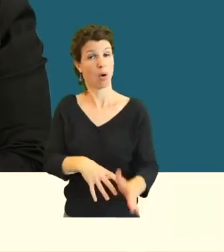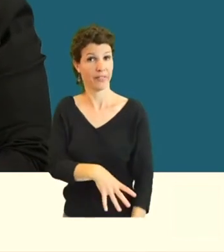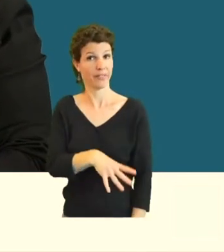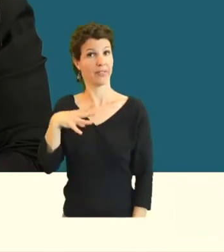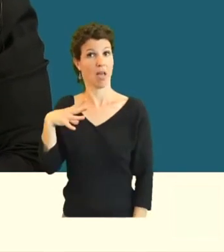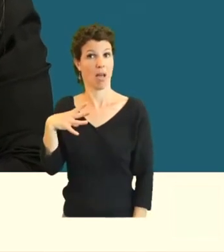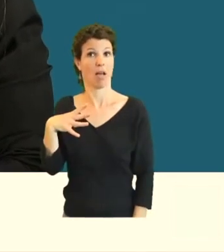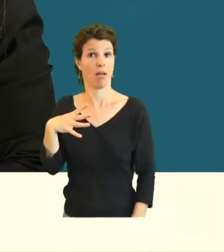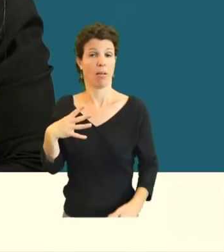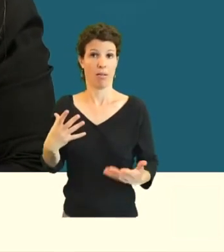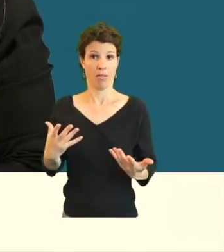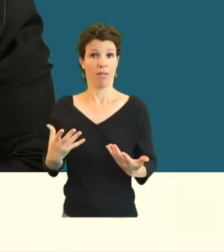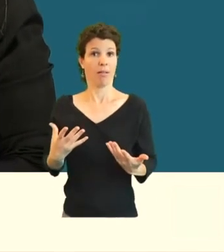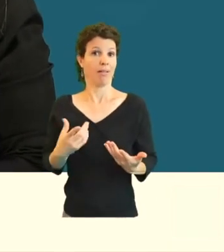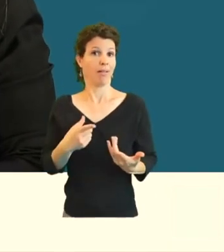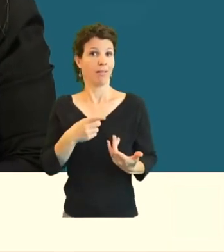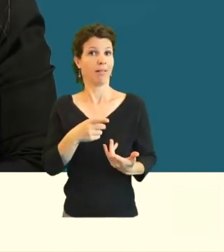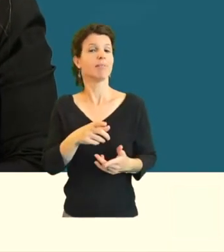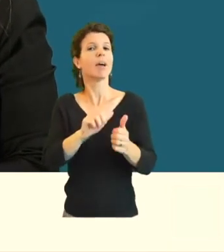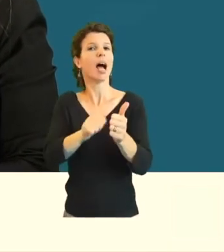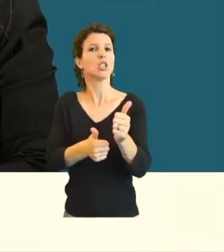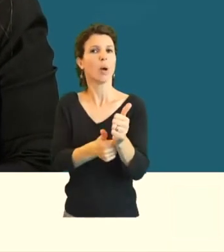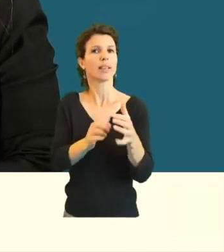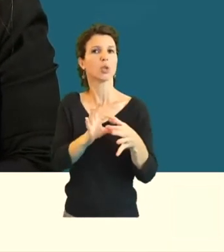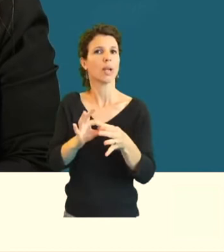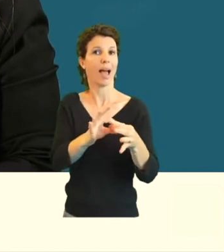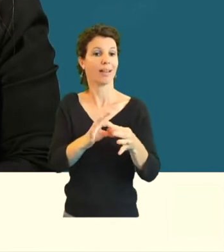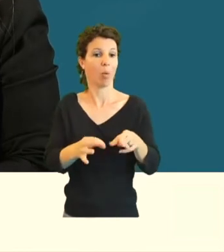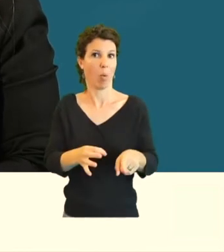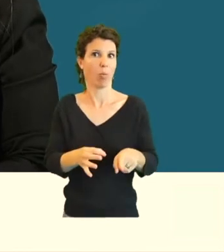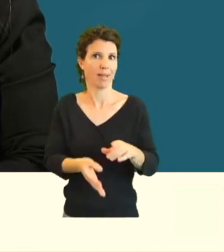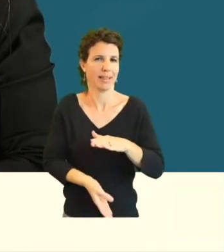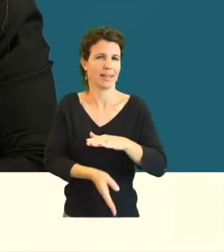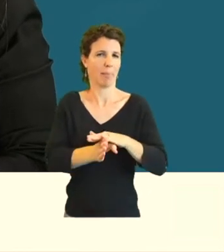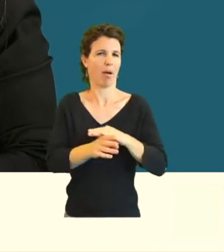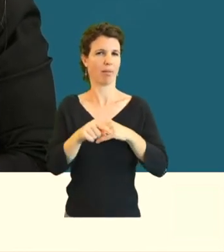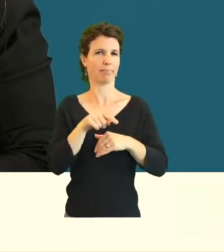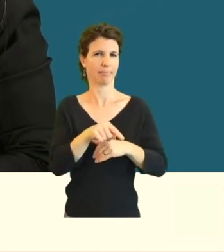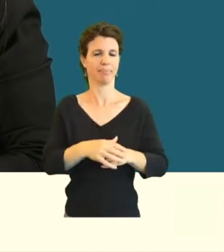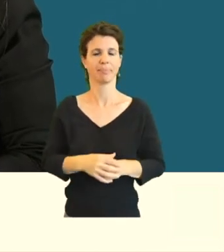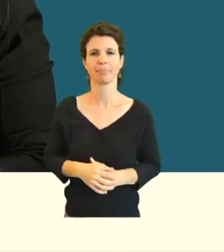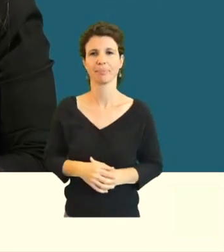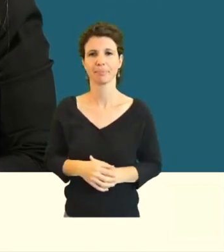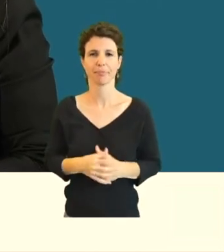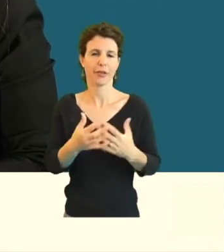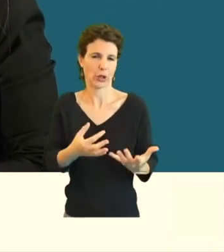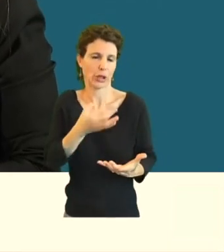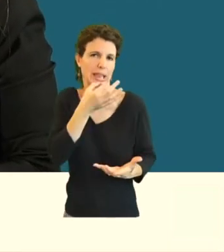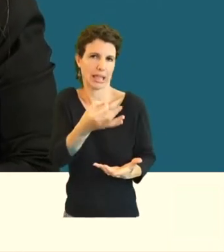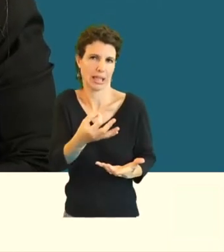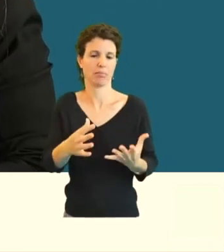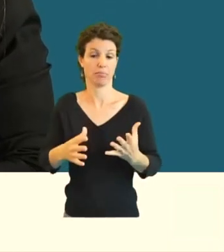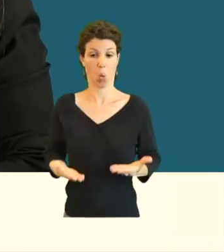été engagé par Audrey Garineau, l'adjointe à la solidarité. Et pour vous dire que donc, il y a 13